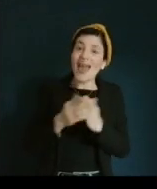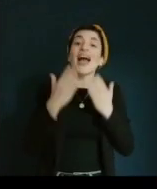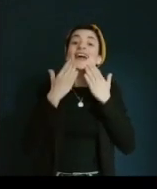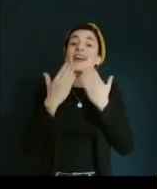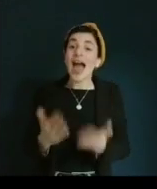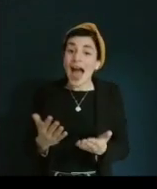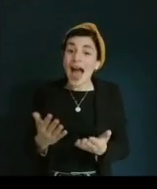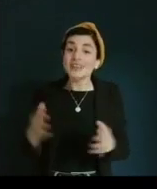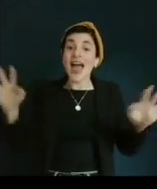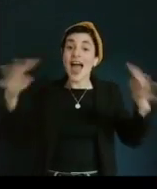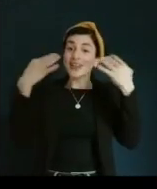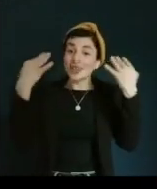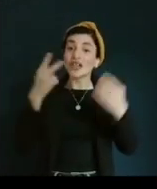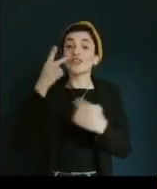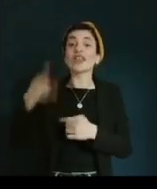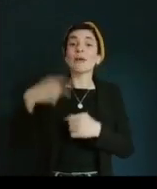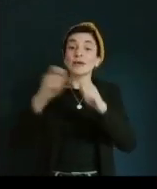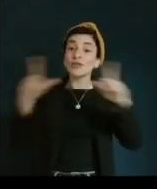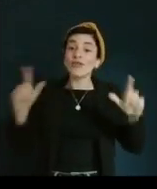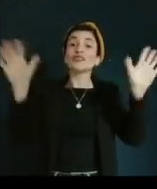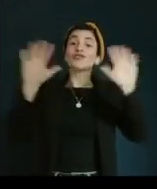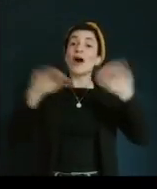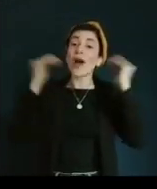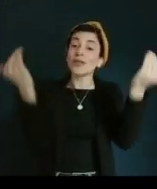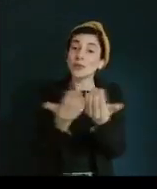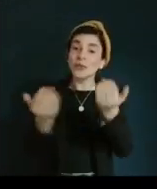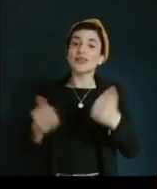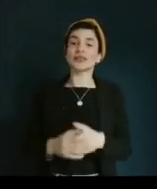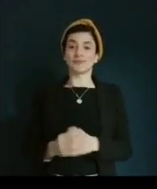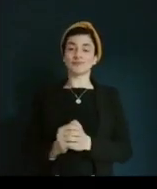per l'attenzione e noi ci vediamo al prossimo video. Ciao a tutti!